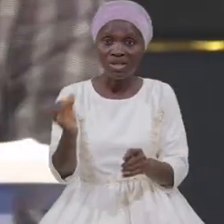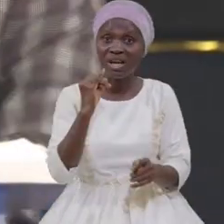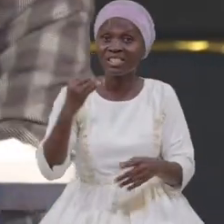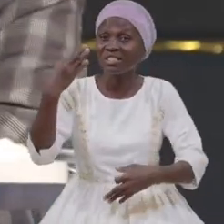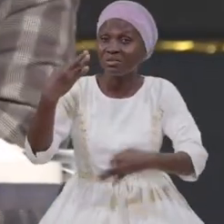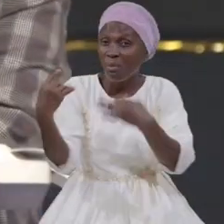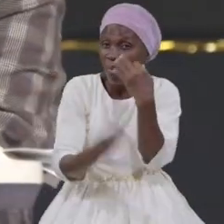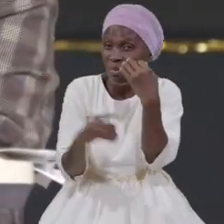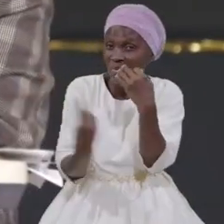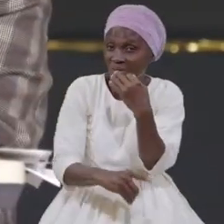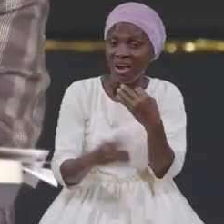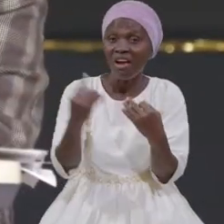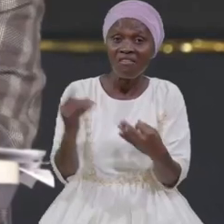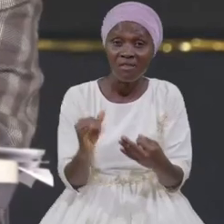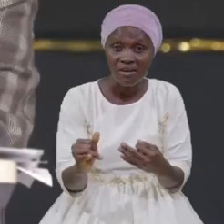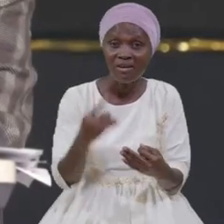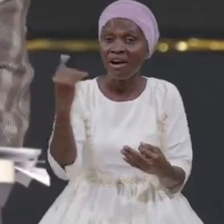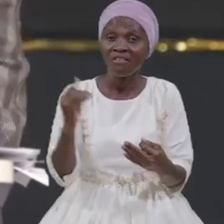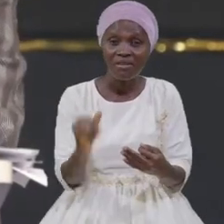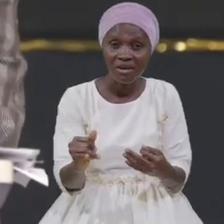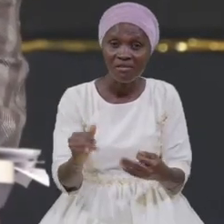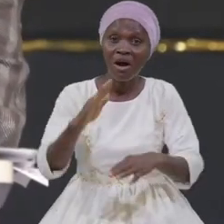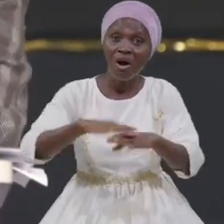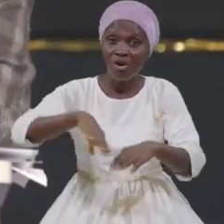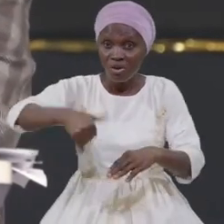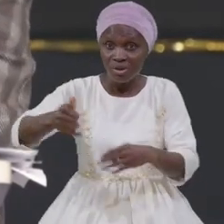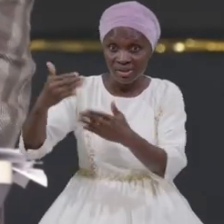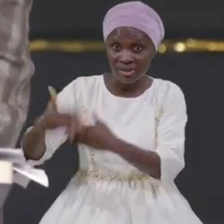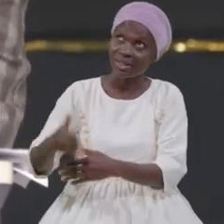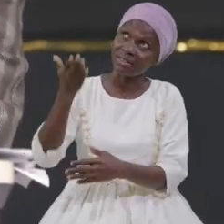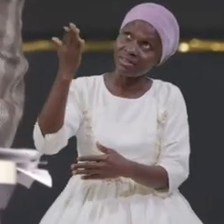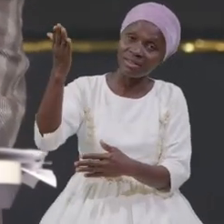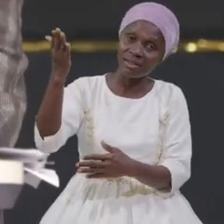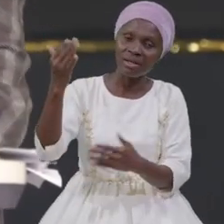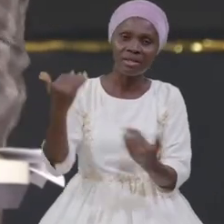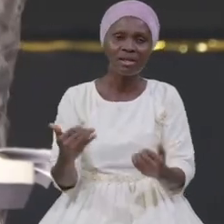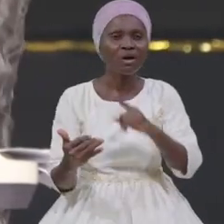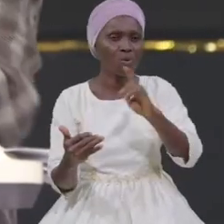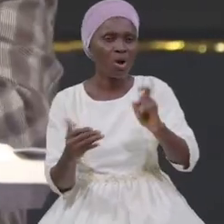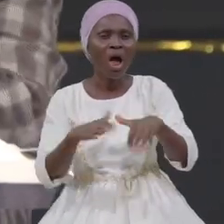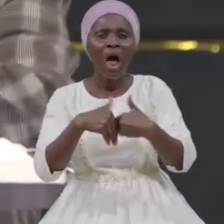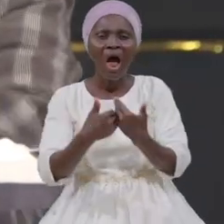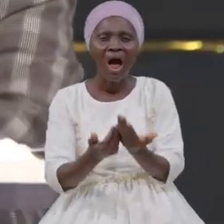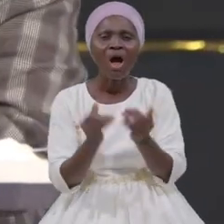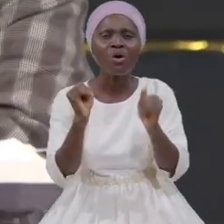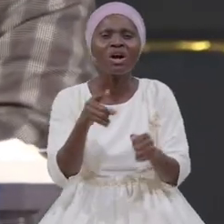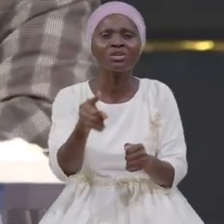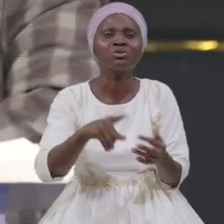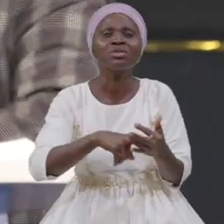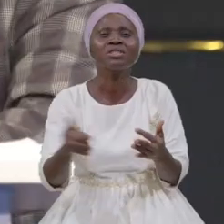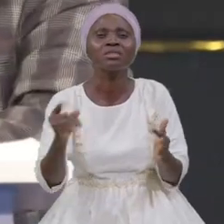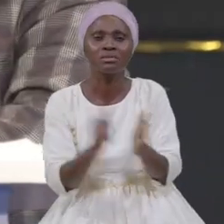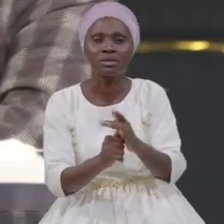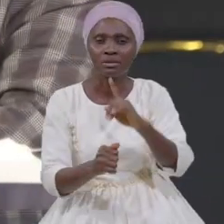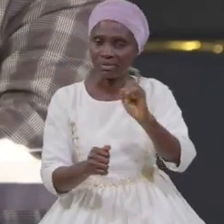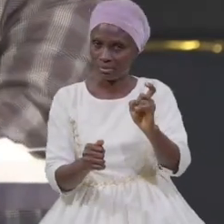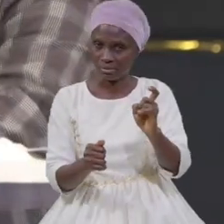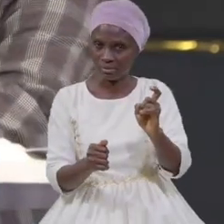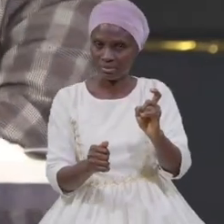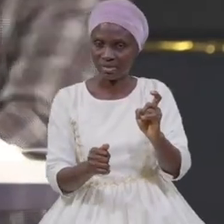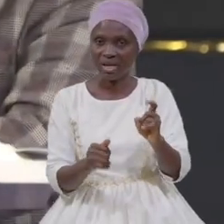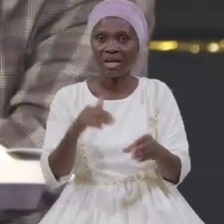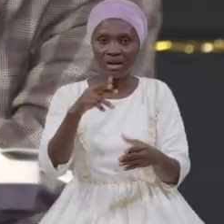Dans l'au-delà, comment peux-tu échapper à cela? Je vous ai dit, je l'ai dit, je vais vous le répéter